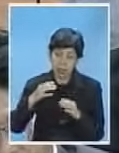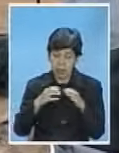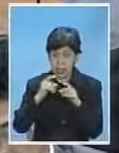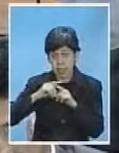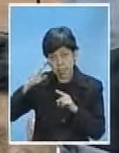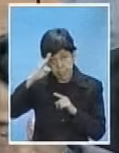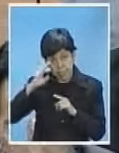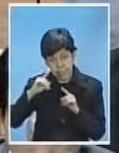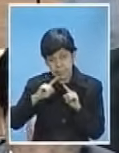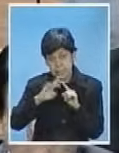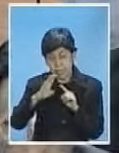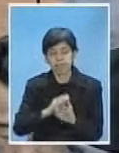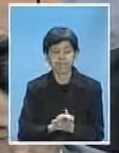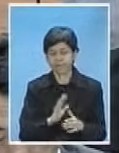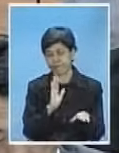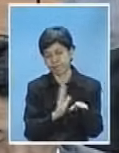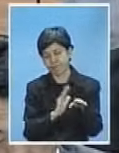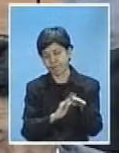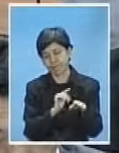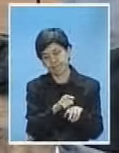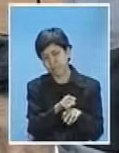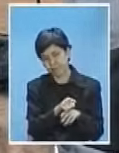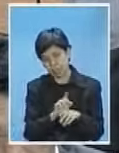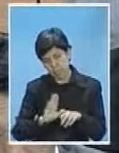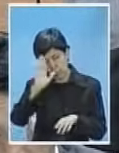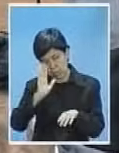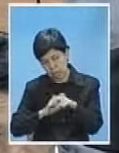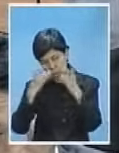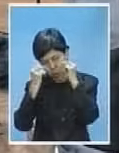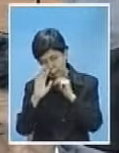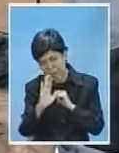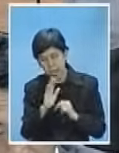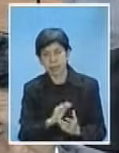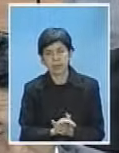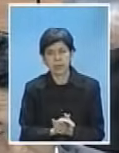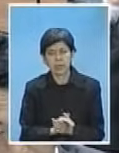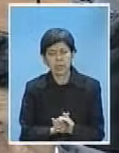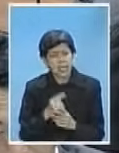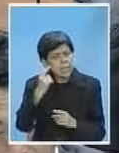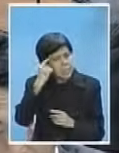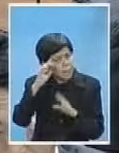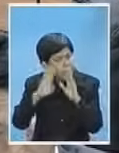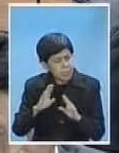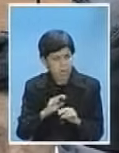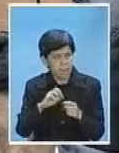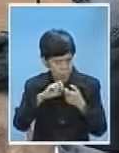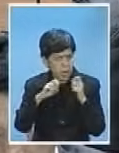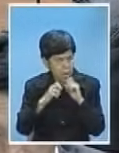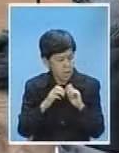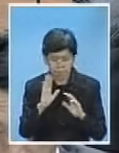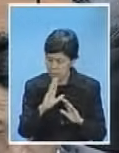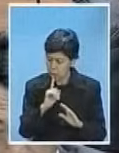4ก็โดนตำหนิเพราะไปท้วงนายกรัฐมนตรีในที่ประชุมว่าแนวคิดอย่างนี้มันจะมีปัญห